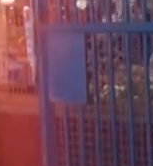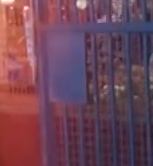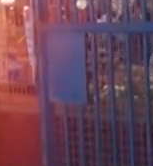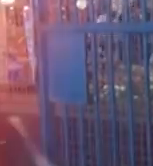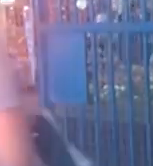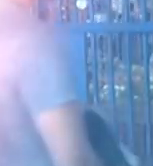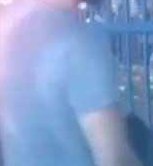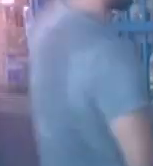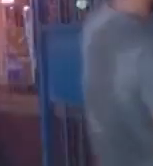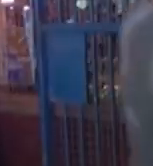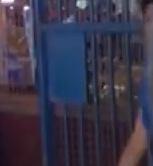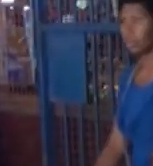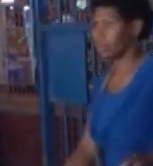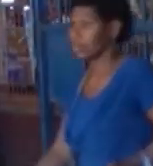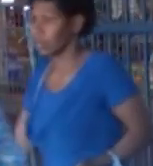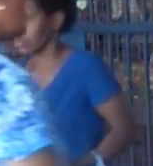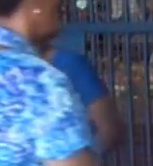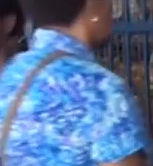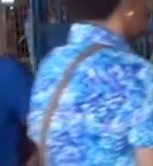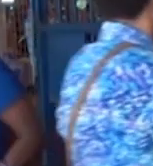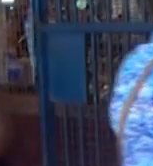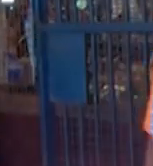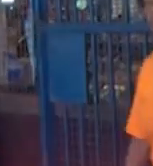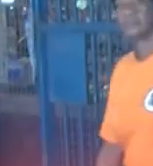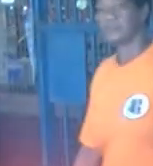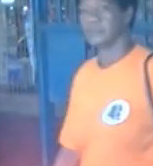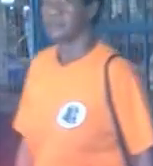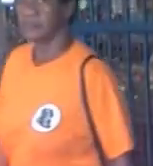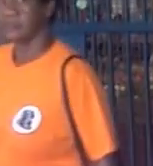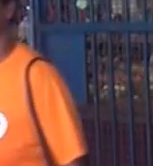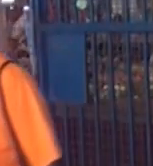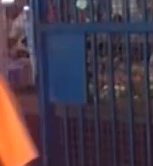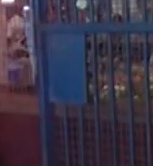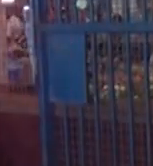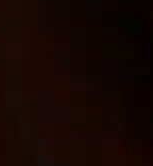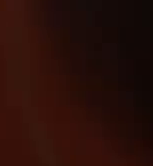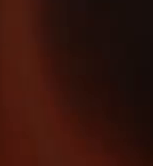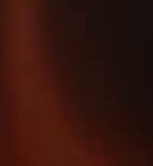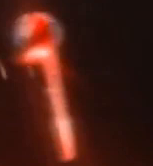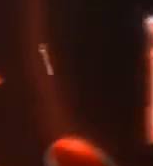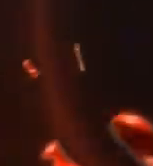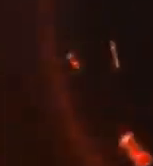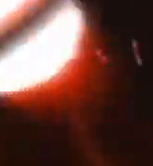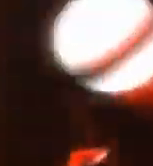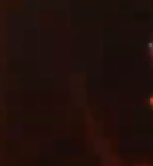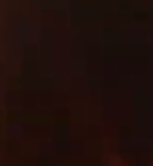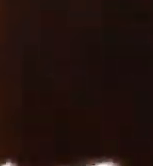हमारे सामने नाइक है गोंगवा लिबू लटोका रेडियो फीजी 2 में